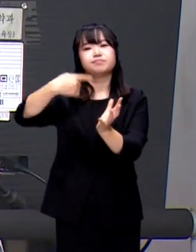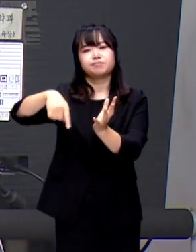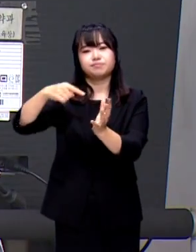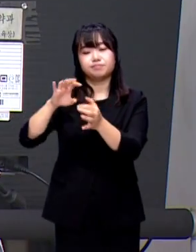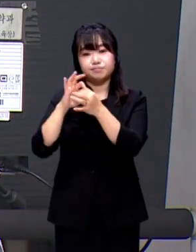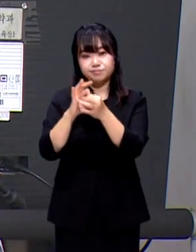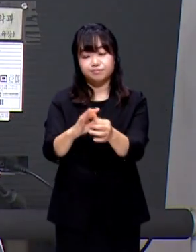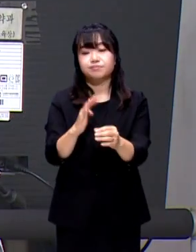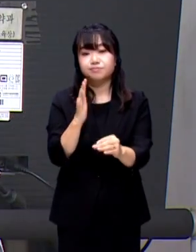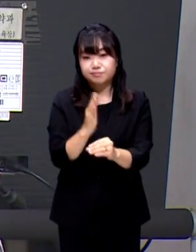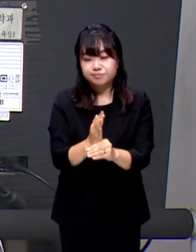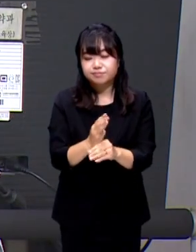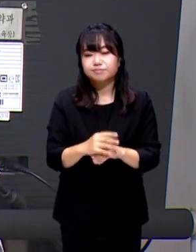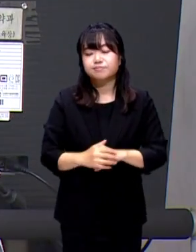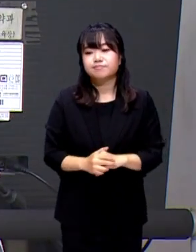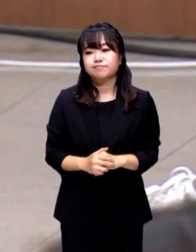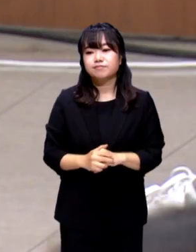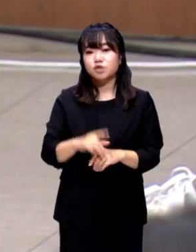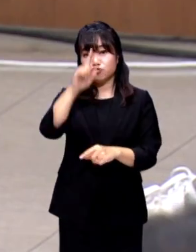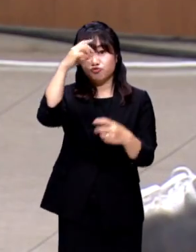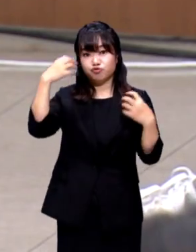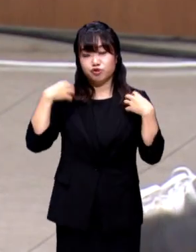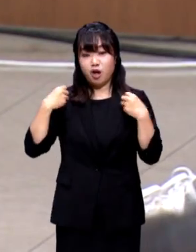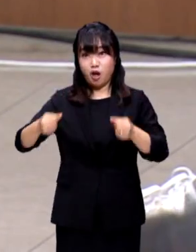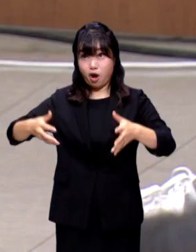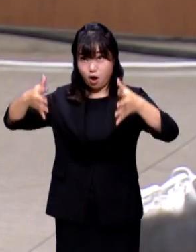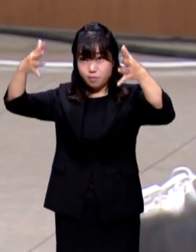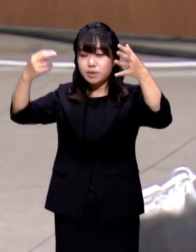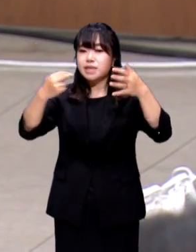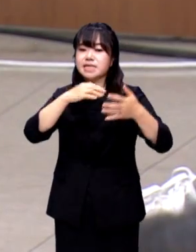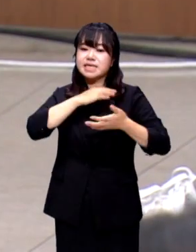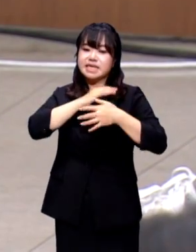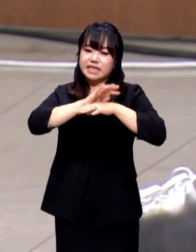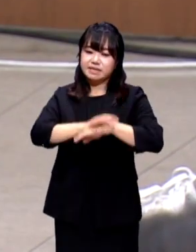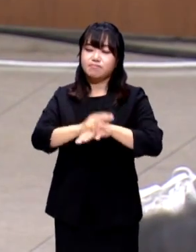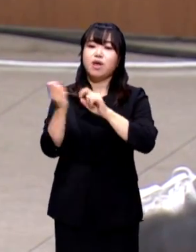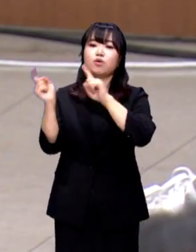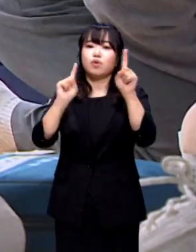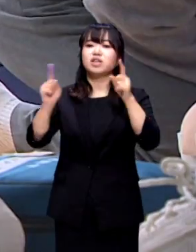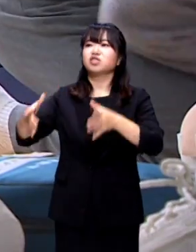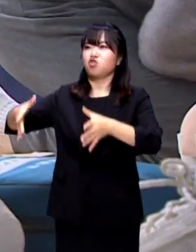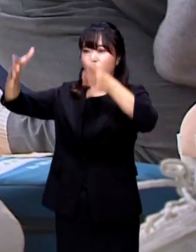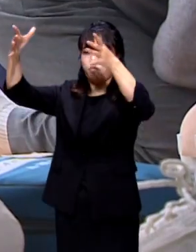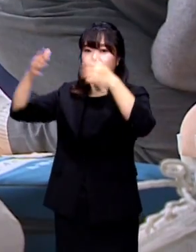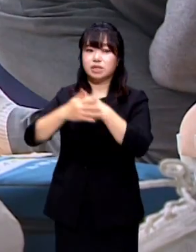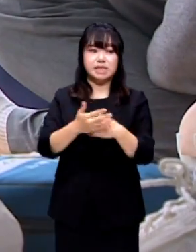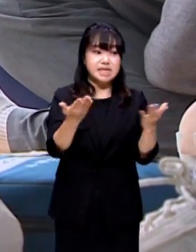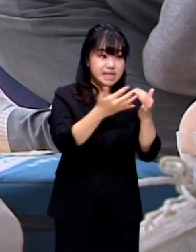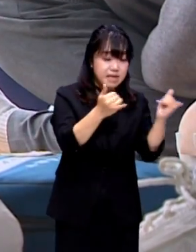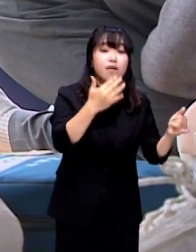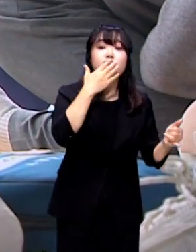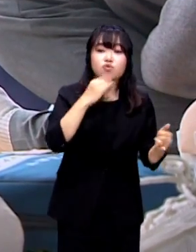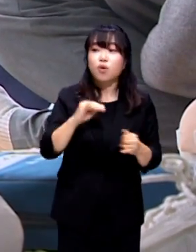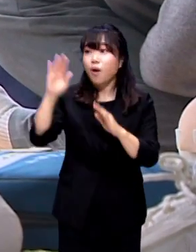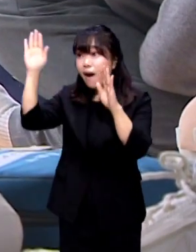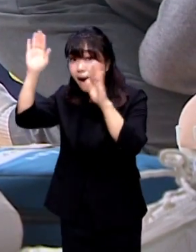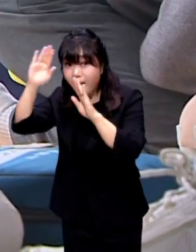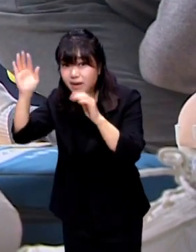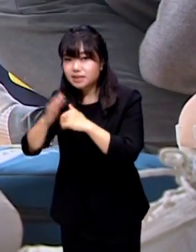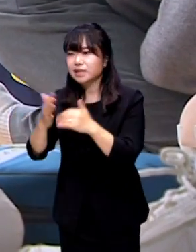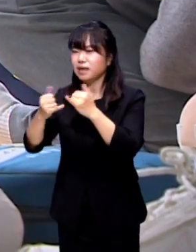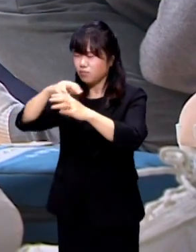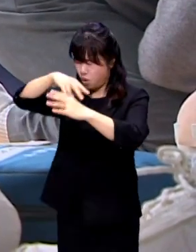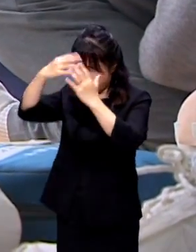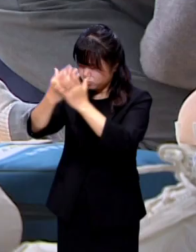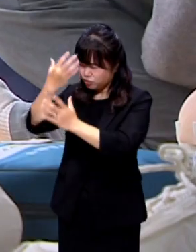교육을 진행하고 있습니다. 구청 건물에 심폐소생술 교육장을 만들어 직원은 물론 학생과 주민 등 전